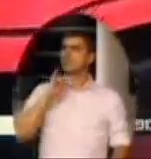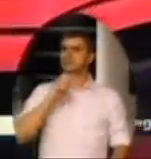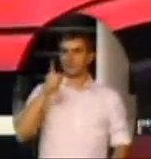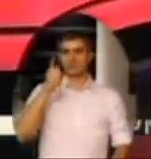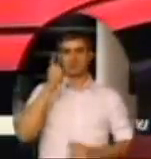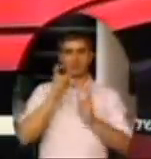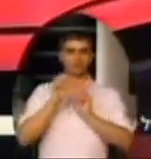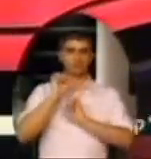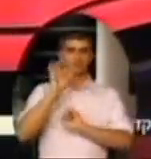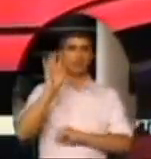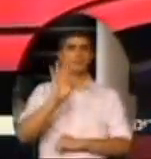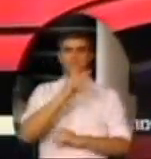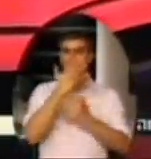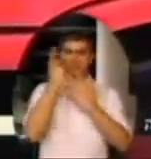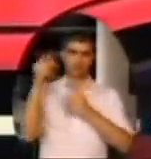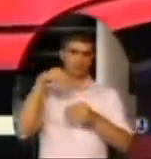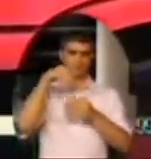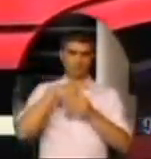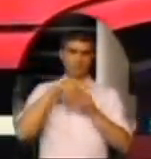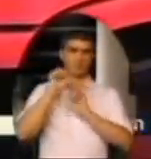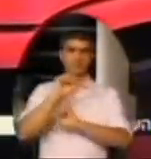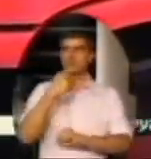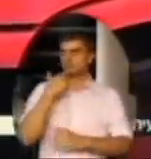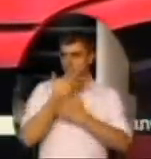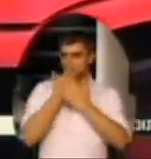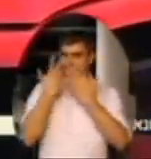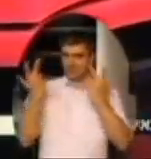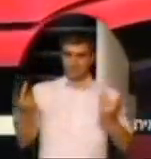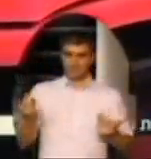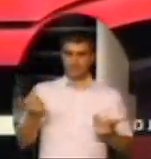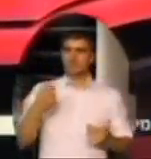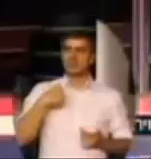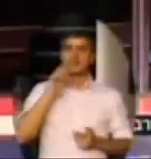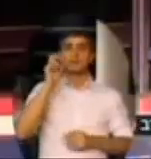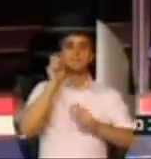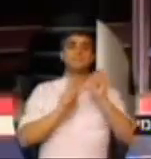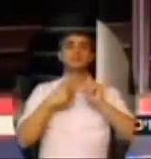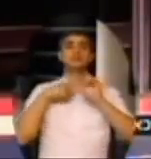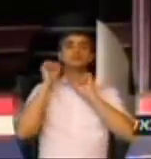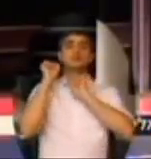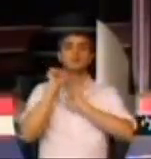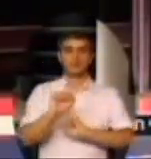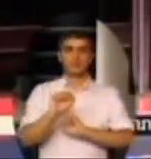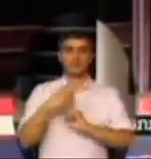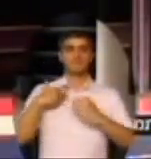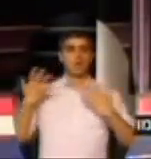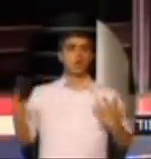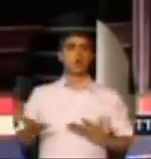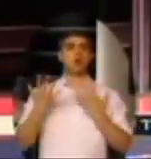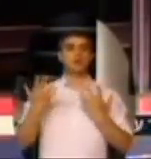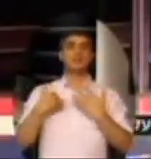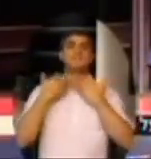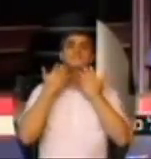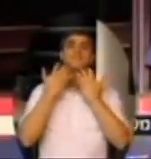נשב של נתניהו ברור שהצבעת בעד בהחלט אני גם אלה מהאנשים שתמך ודרבן